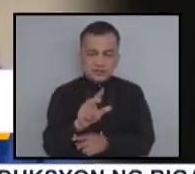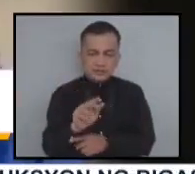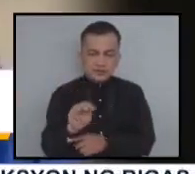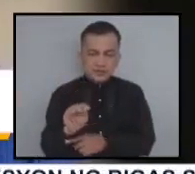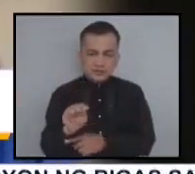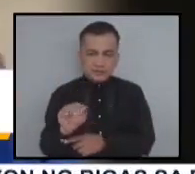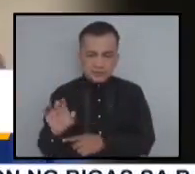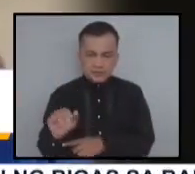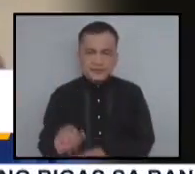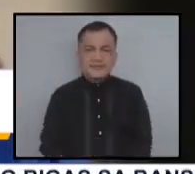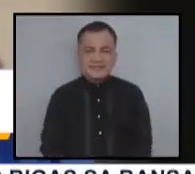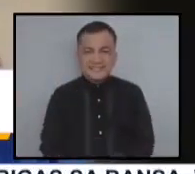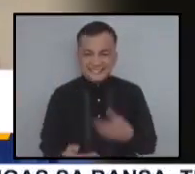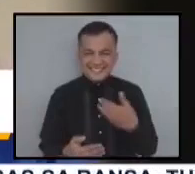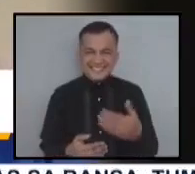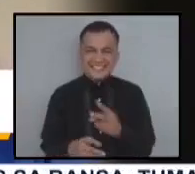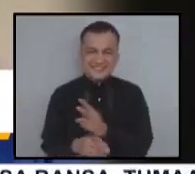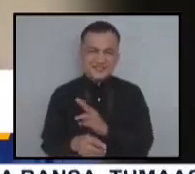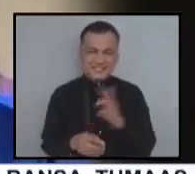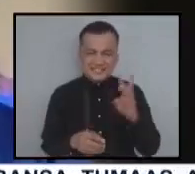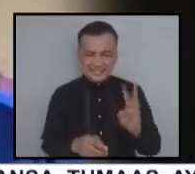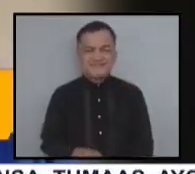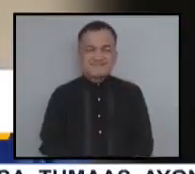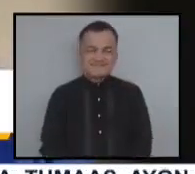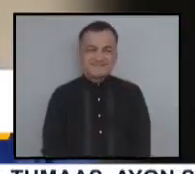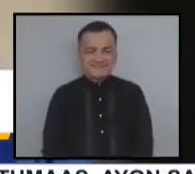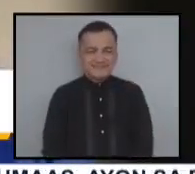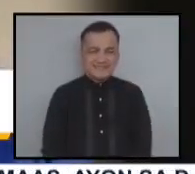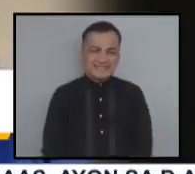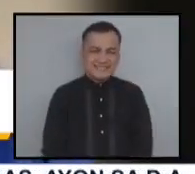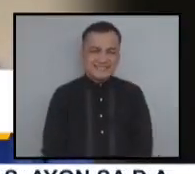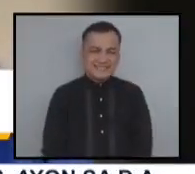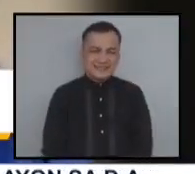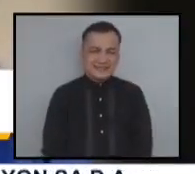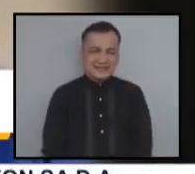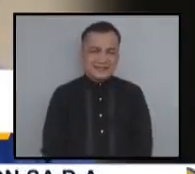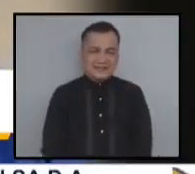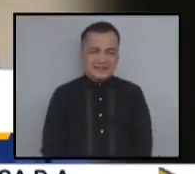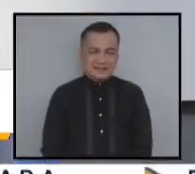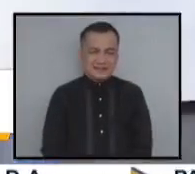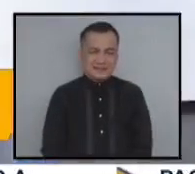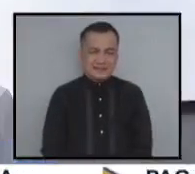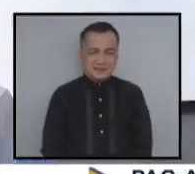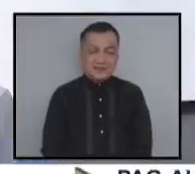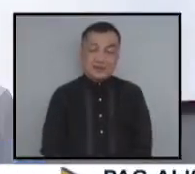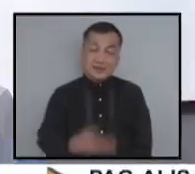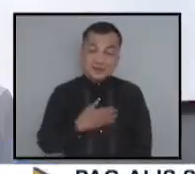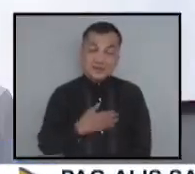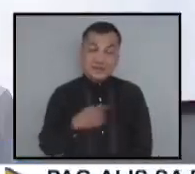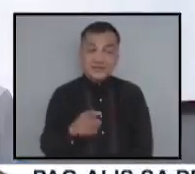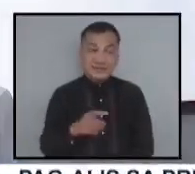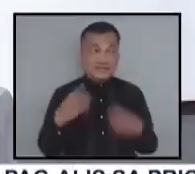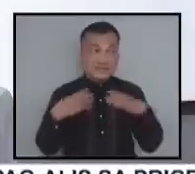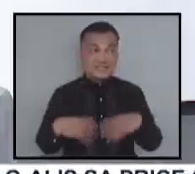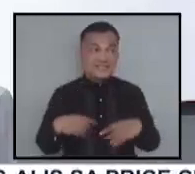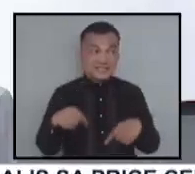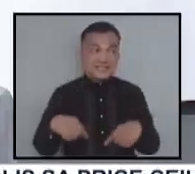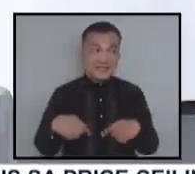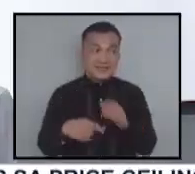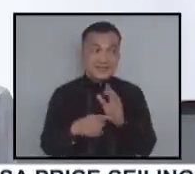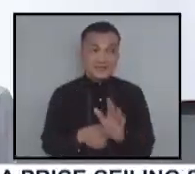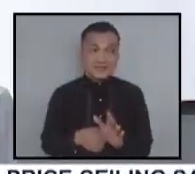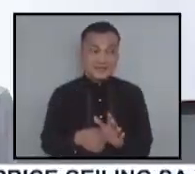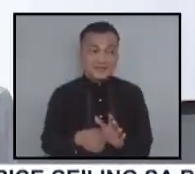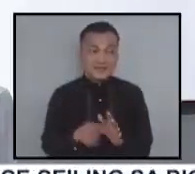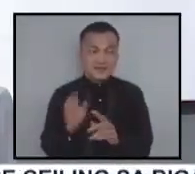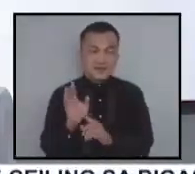13, 14, 15. This next weekend lang ho to. Ayan. Miss Mia, gusto rin namin isuot yan dito sa show para